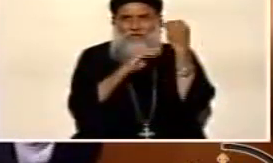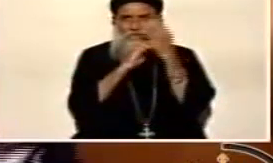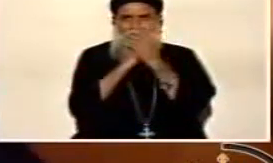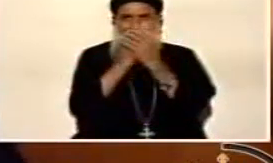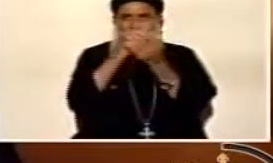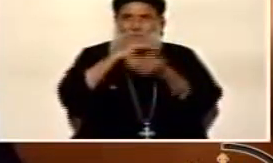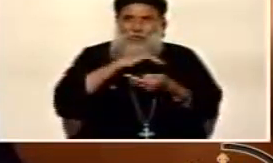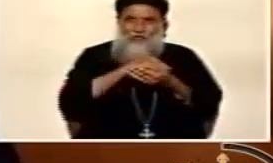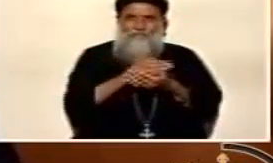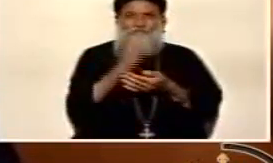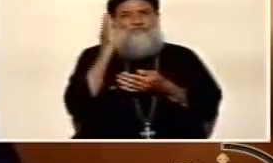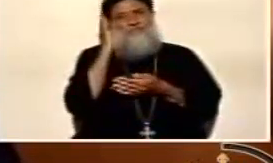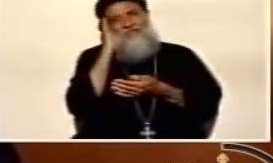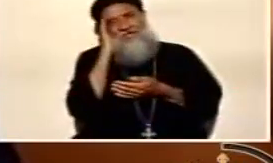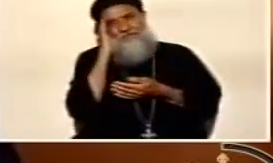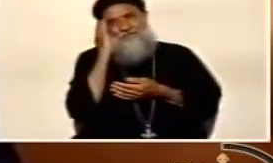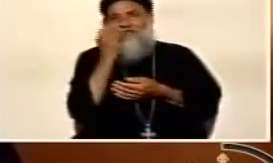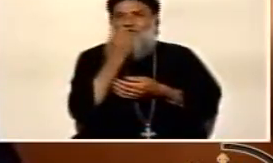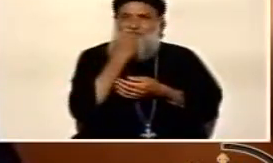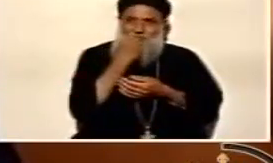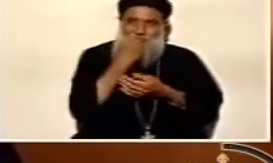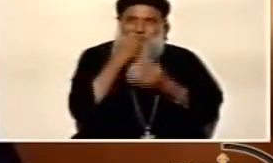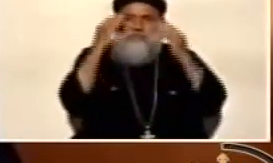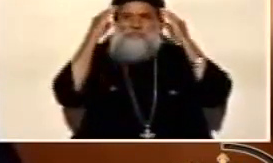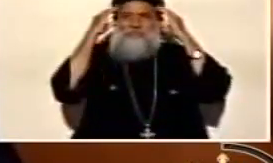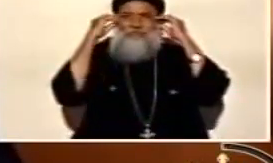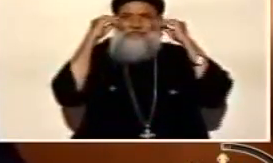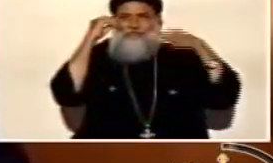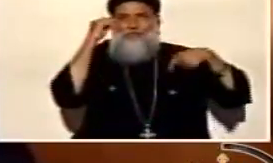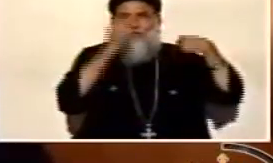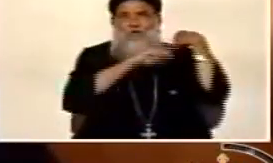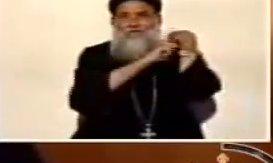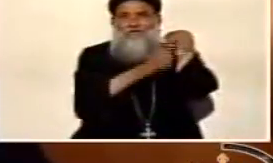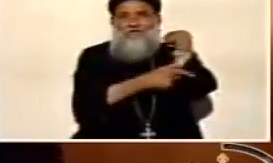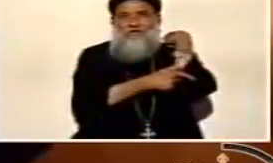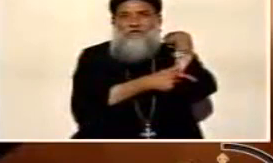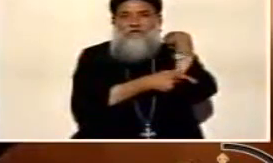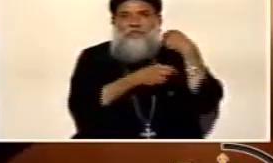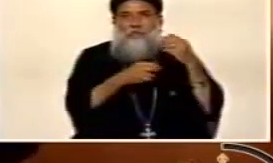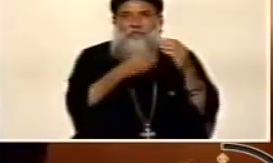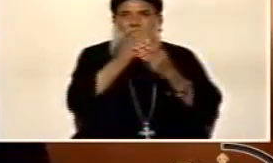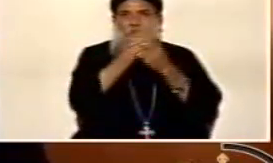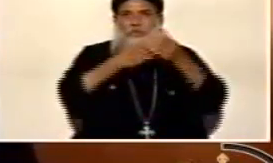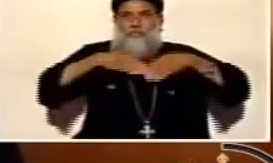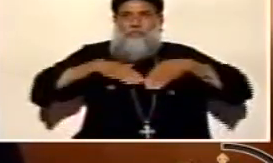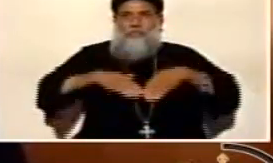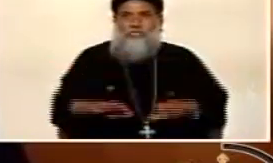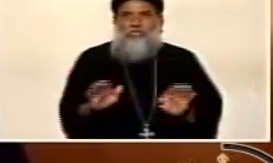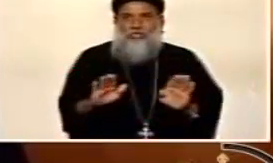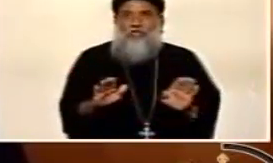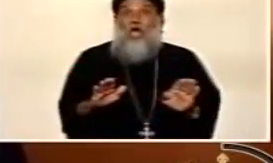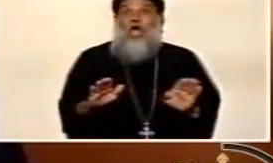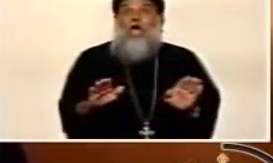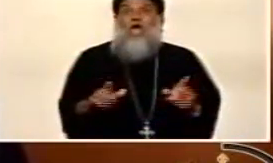العالم الواسع اللي بينزل إليه. برضو حياتنا هنا بالنسبة